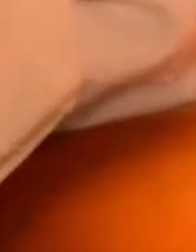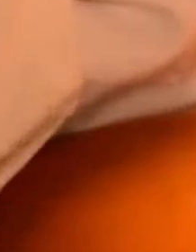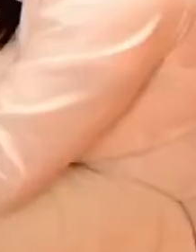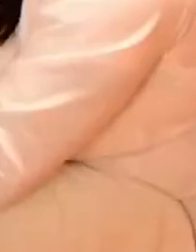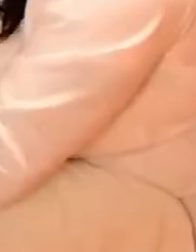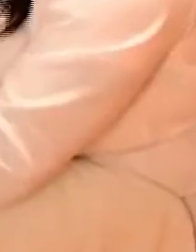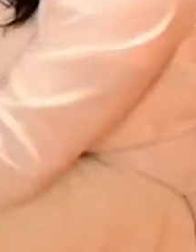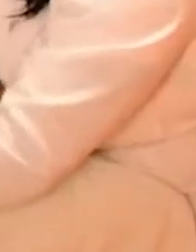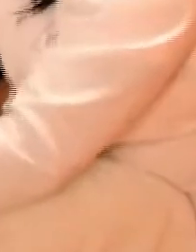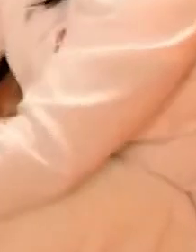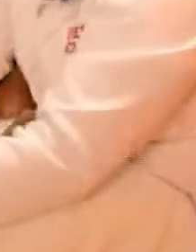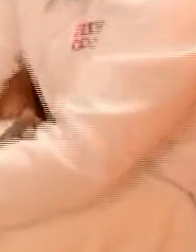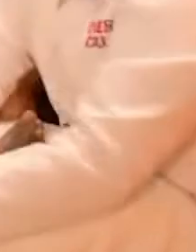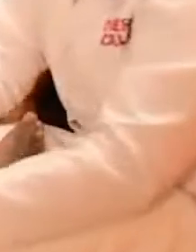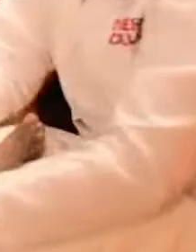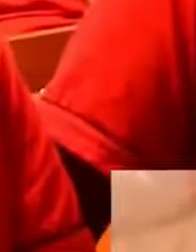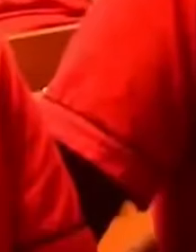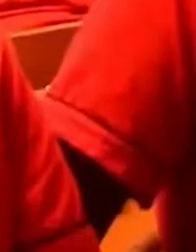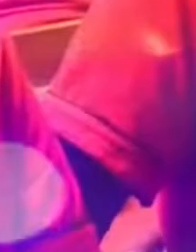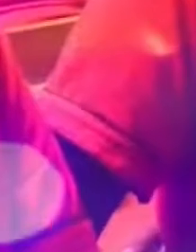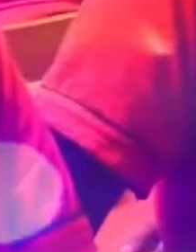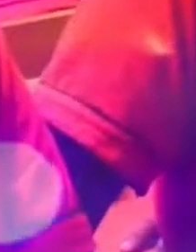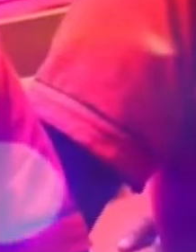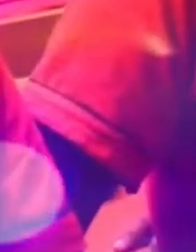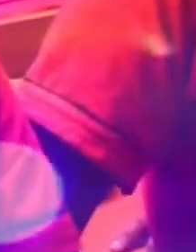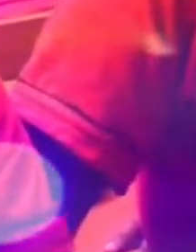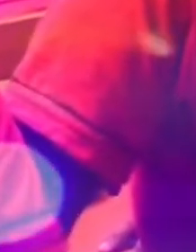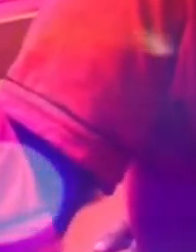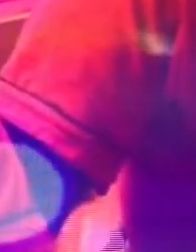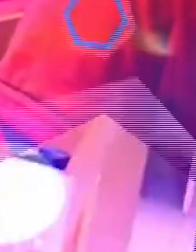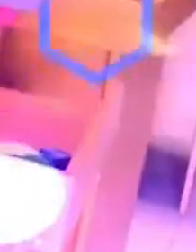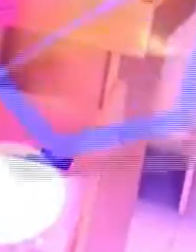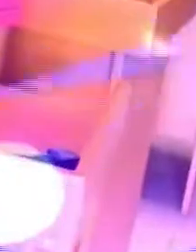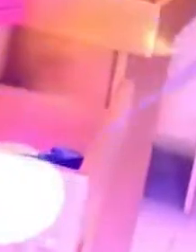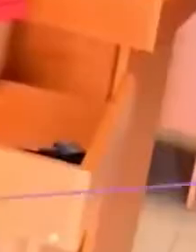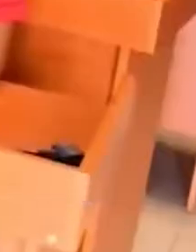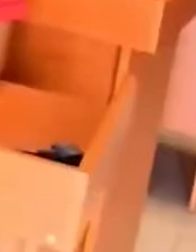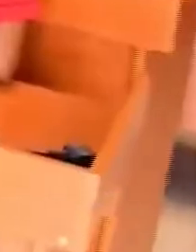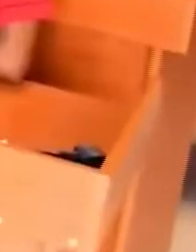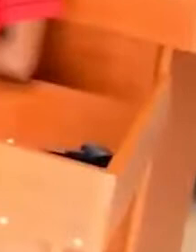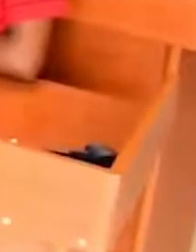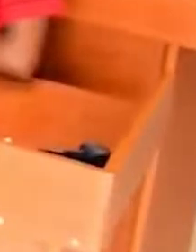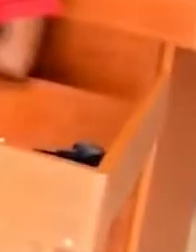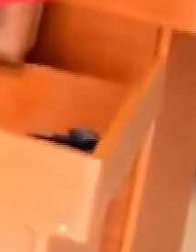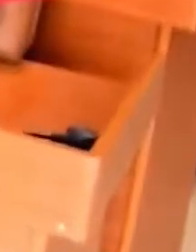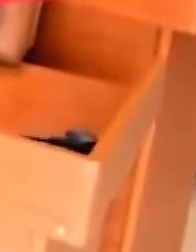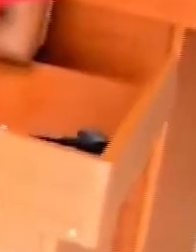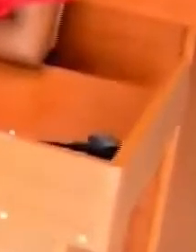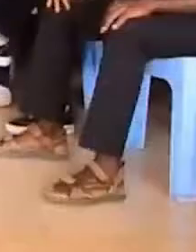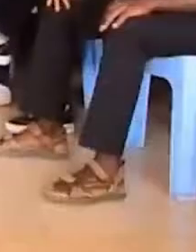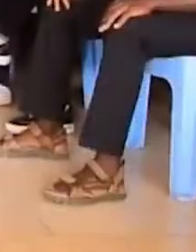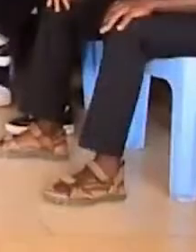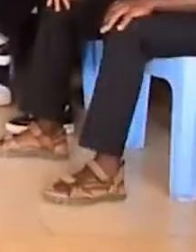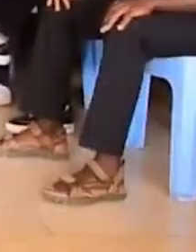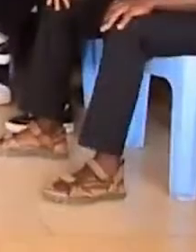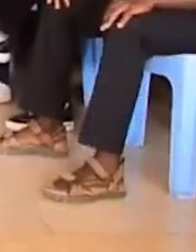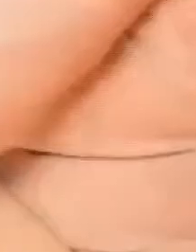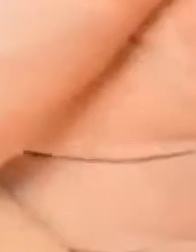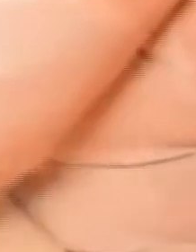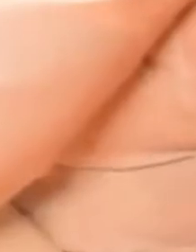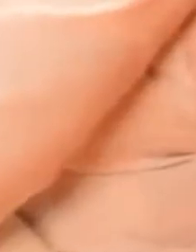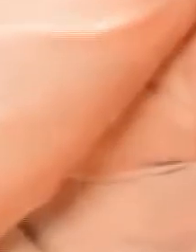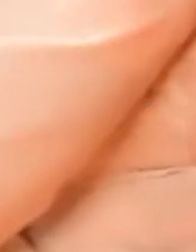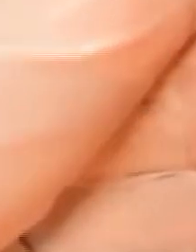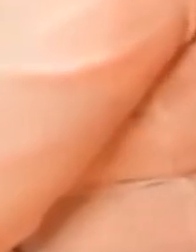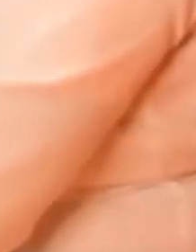TVET, ambapo tupo na miaka 8 tangu tulipoanza kutoa mafunzo na tumewahudumia zaidi ya wanafunzi 2000 kufikia sasa. Mitihani